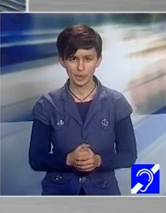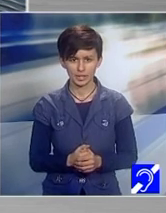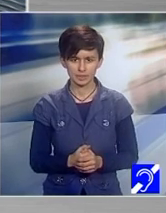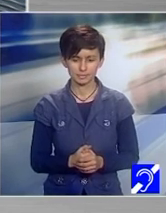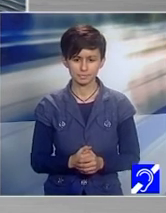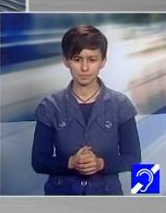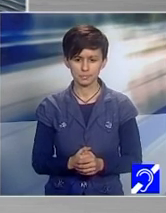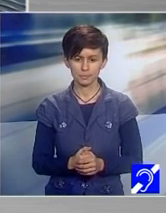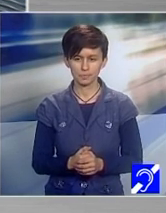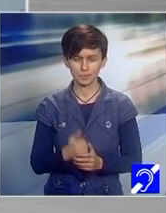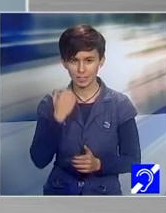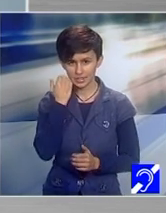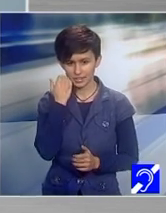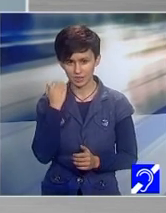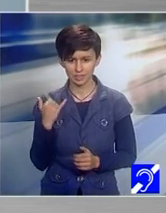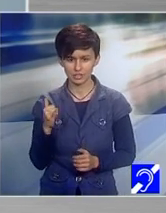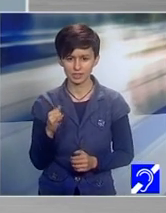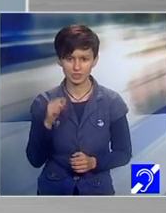problemă. Vine tatăl meu!